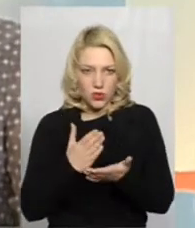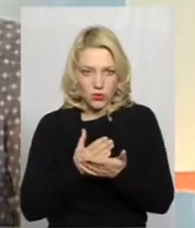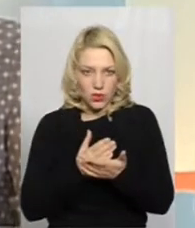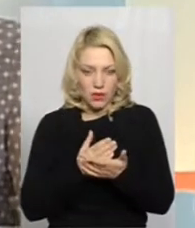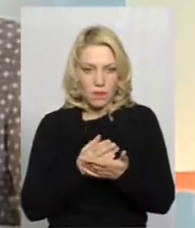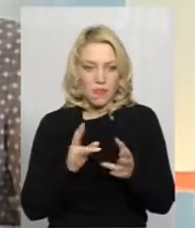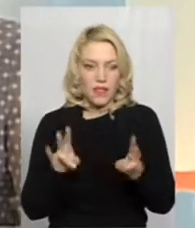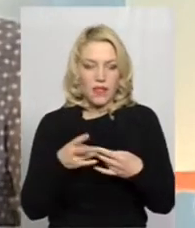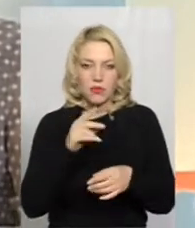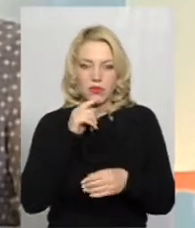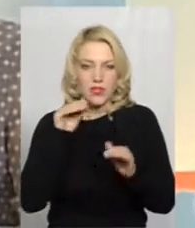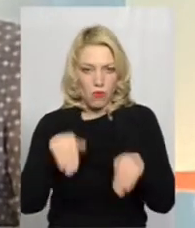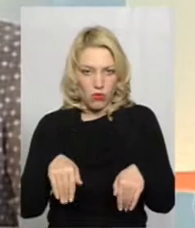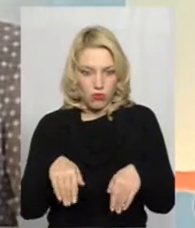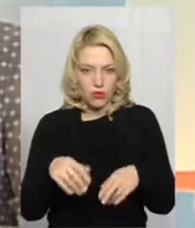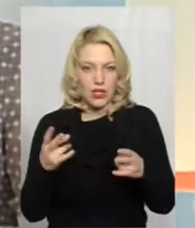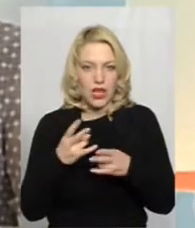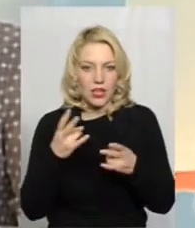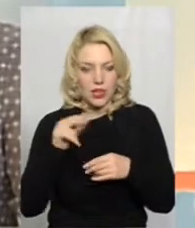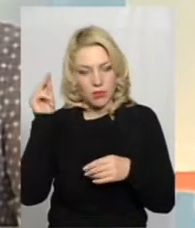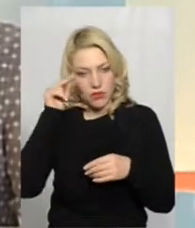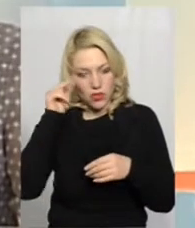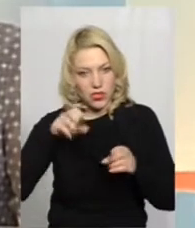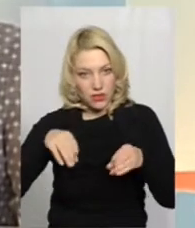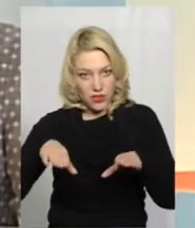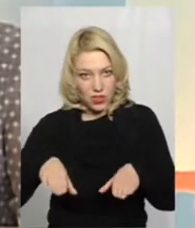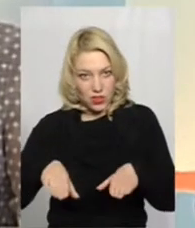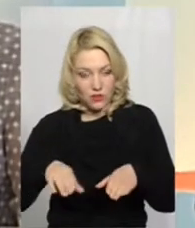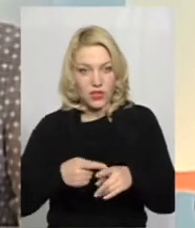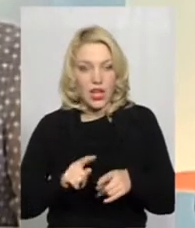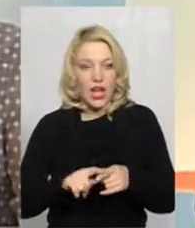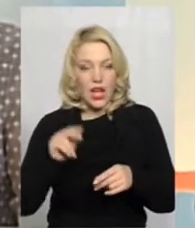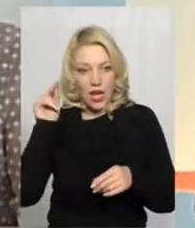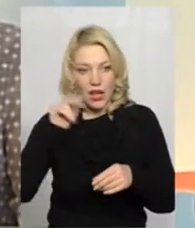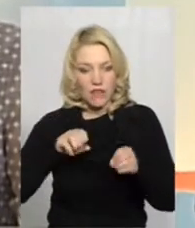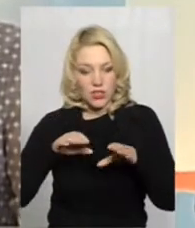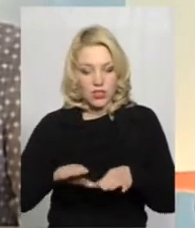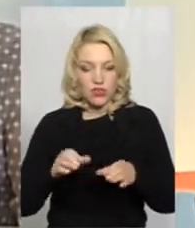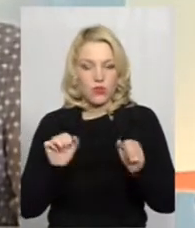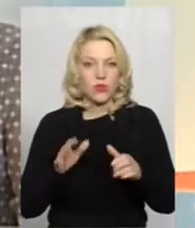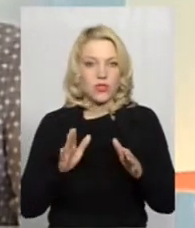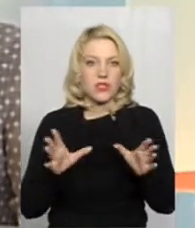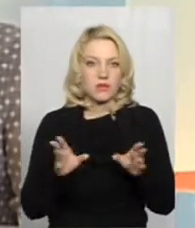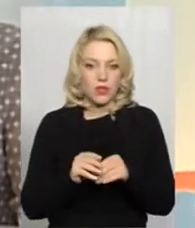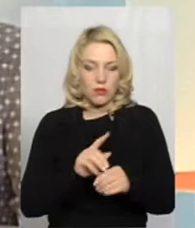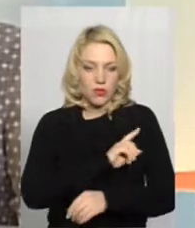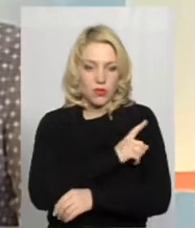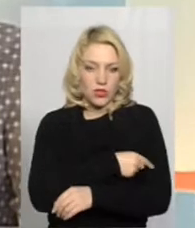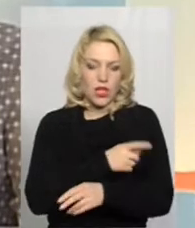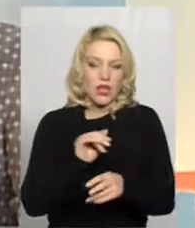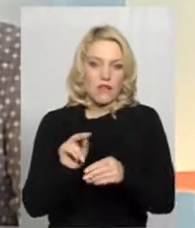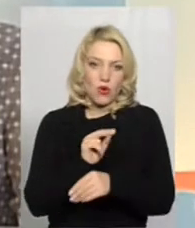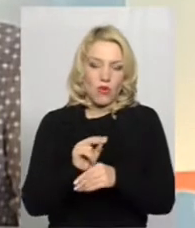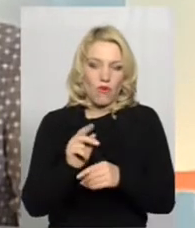його замовчувати, а потрібно вчитися вирішувати. А вирішити ми можемо тільки спільними зусиллями. Тому що виховання йде із